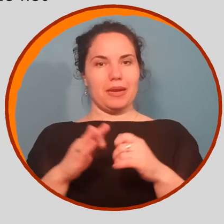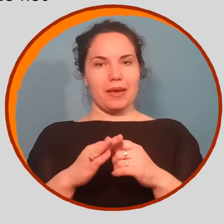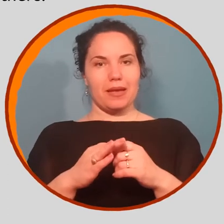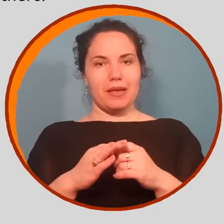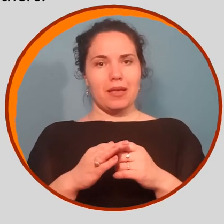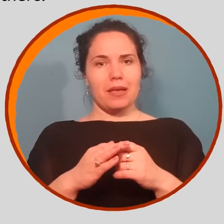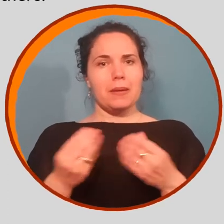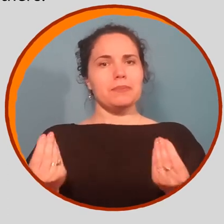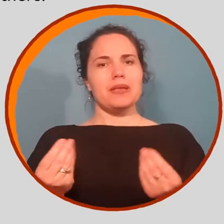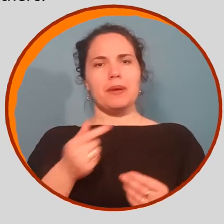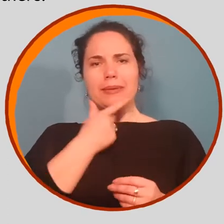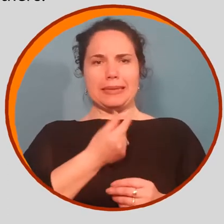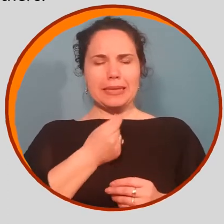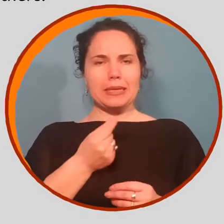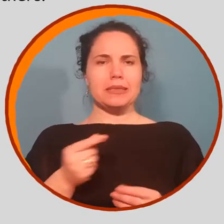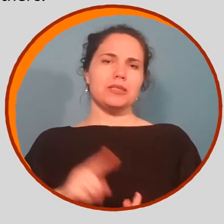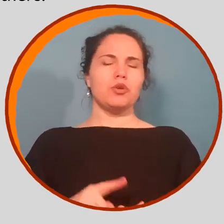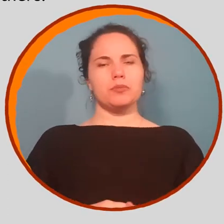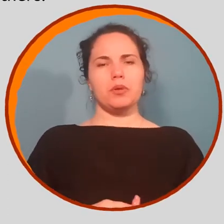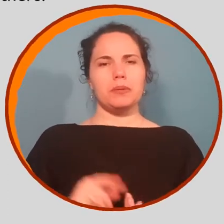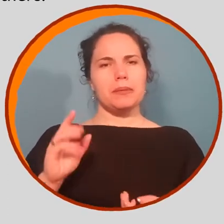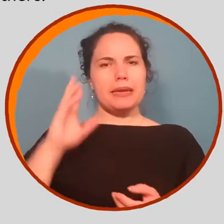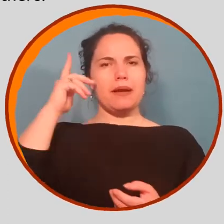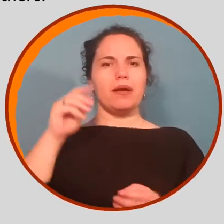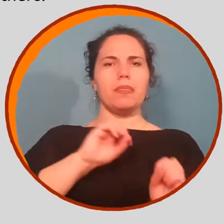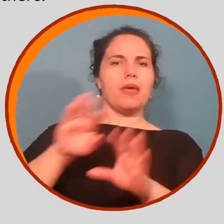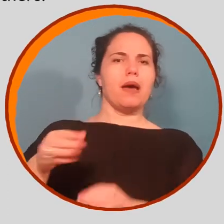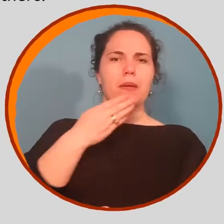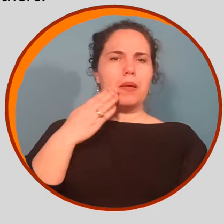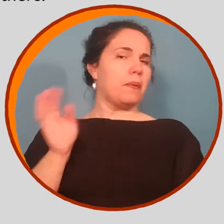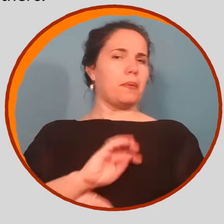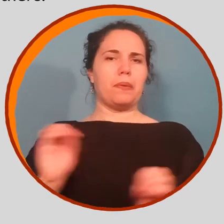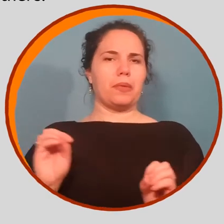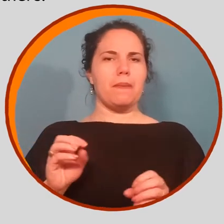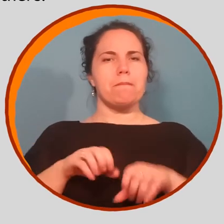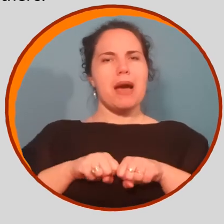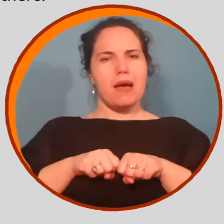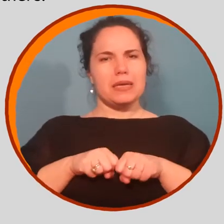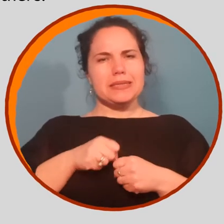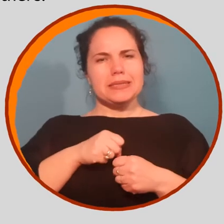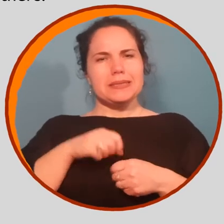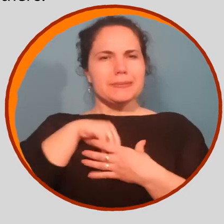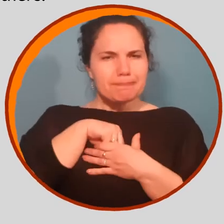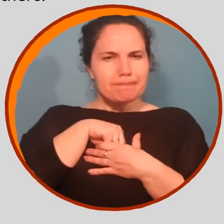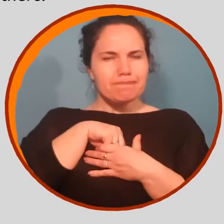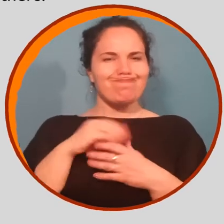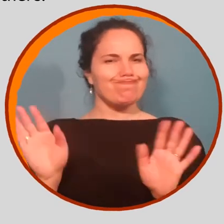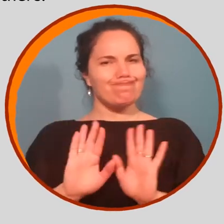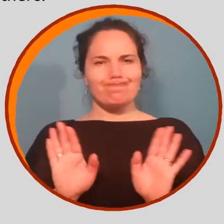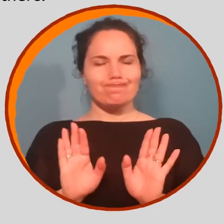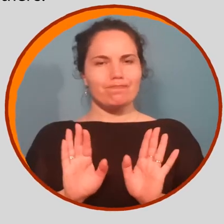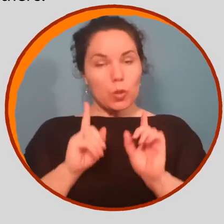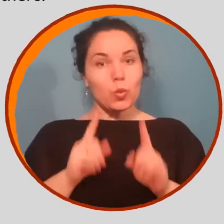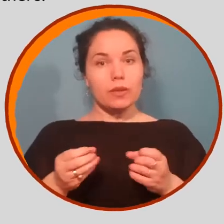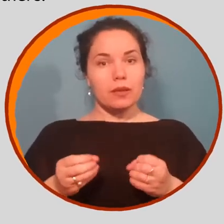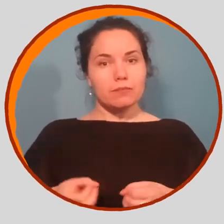në familje nuk e shfaqin kaq hapur që reagimet e tyre shkaktojnë emocione, ndjenja të mira ose të këqija tek